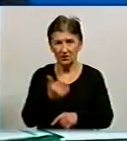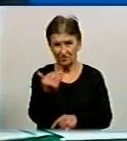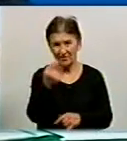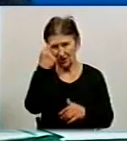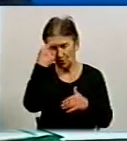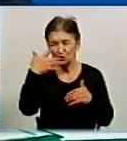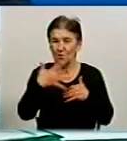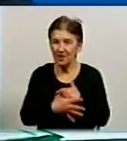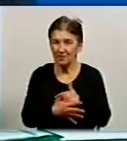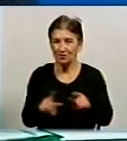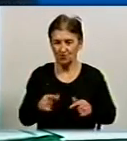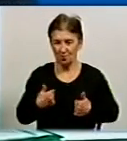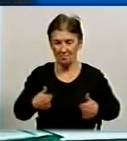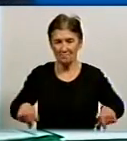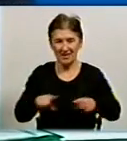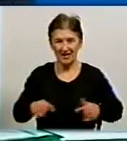ми живемо